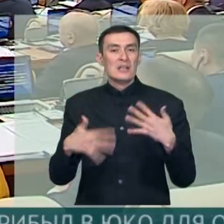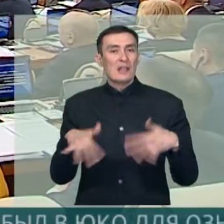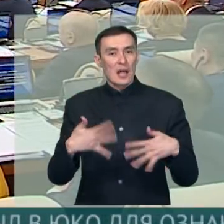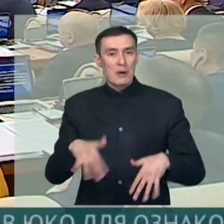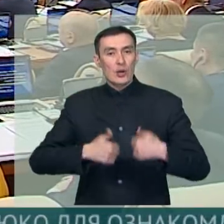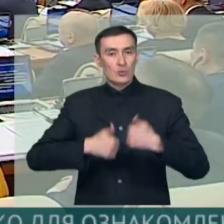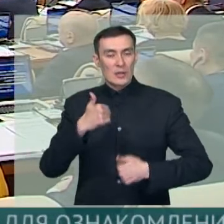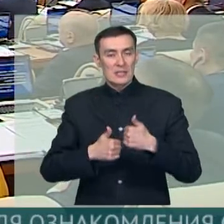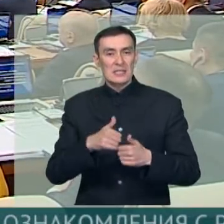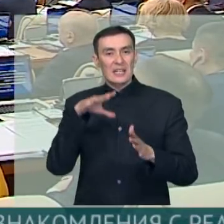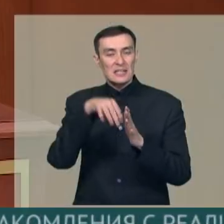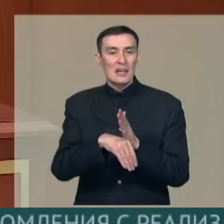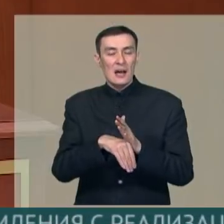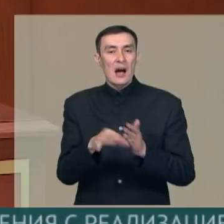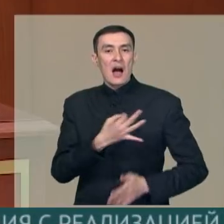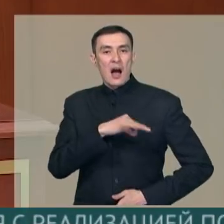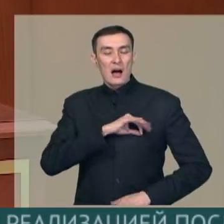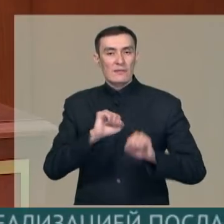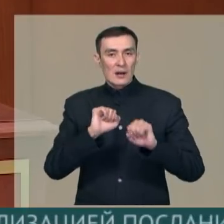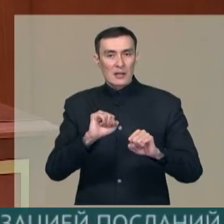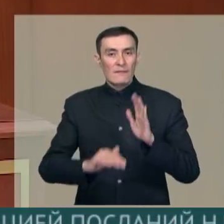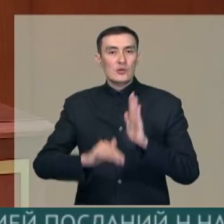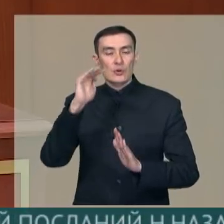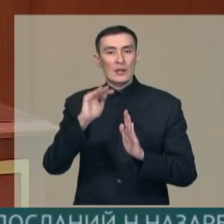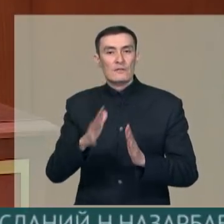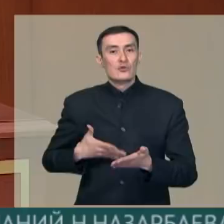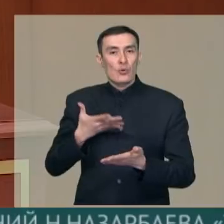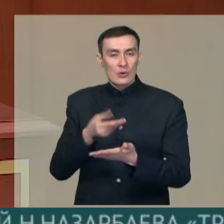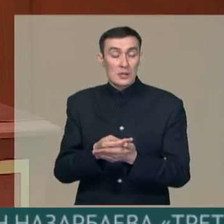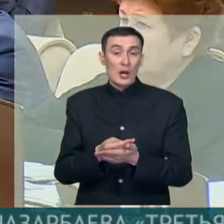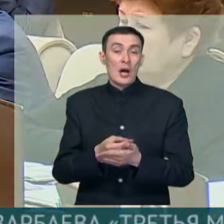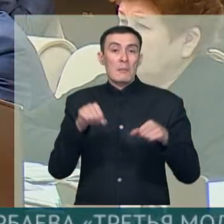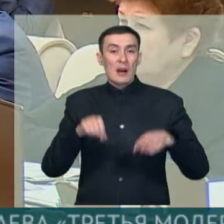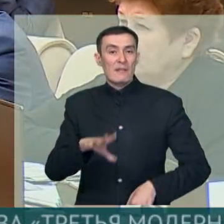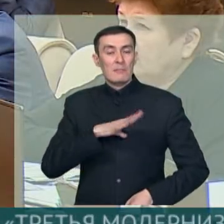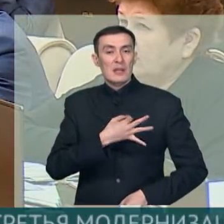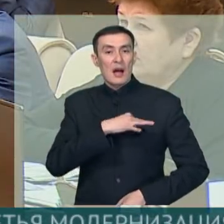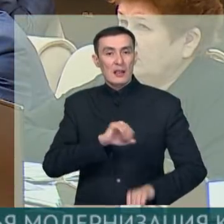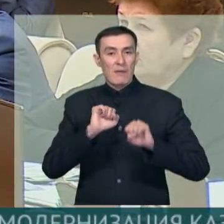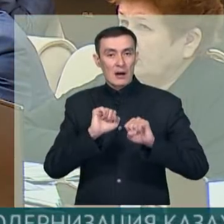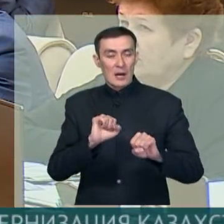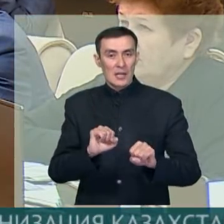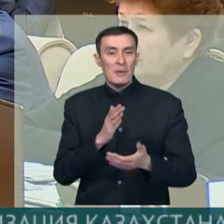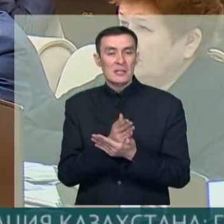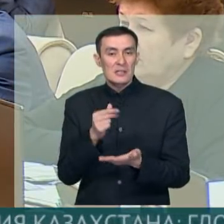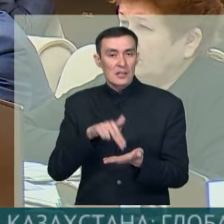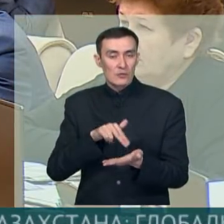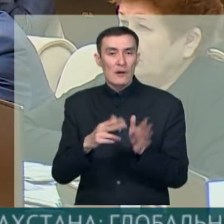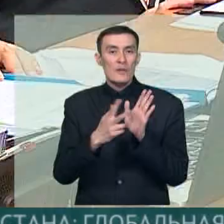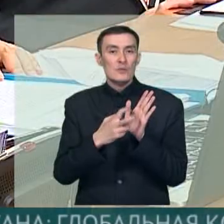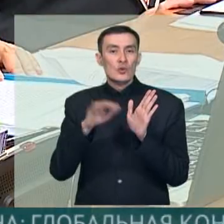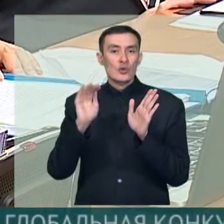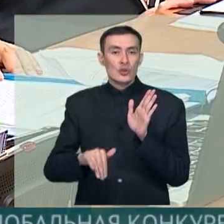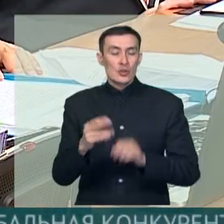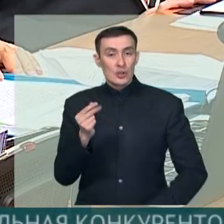конкуренции среди адвокатов. Одна из причин – высокий вступительный взнос. Право стать адвокатом в коллегии оценивают в 800